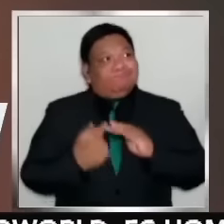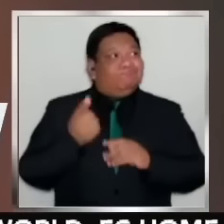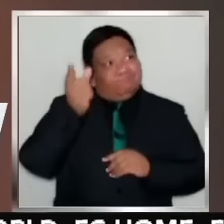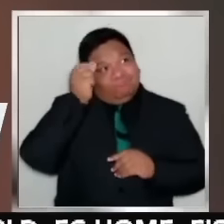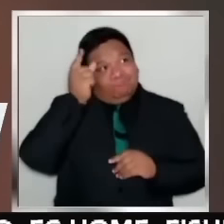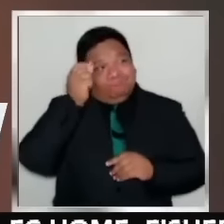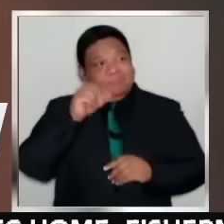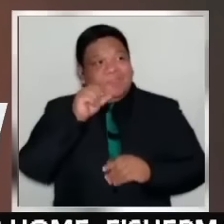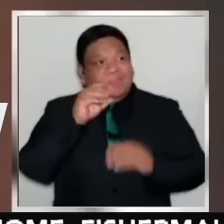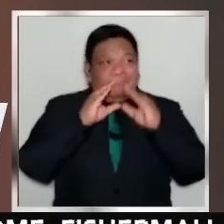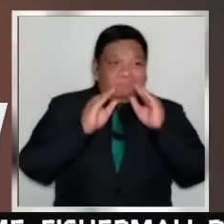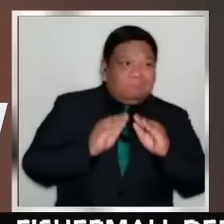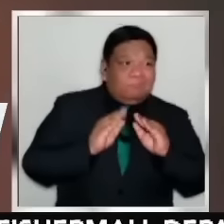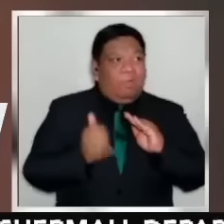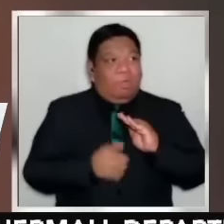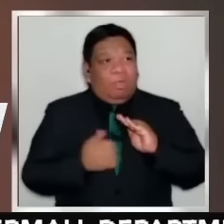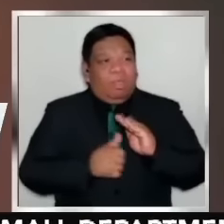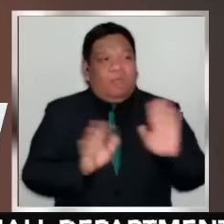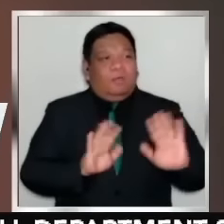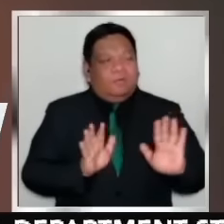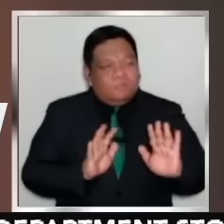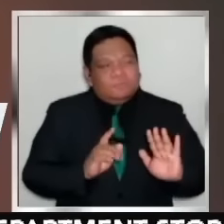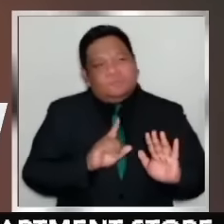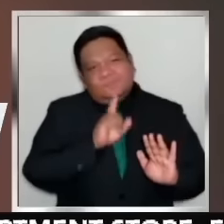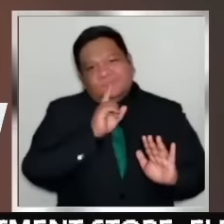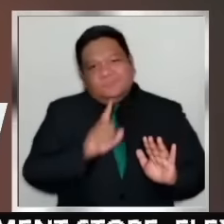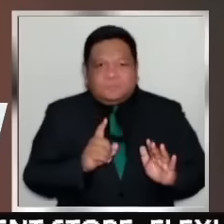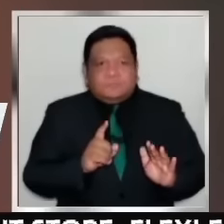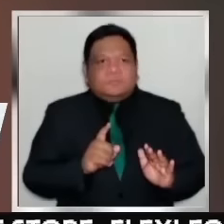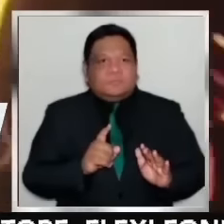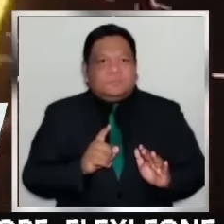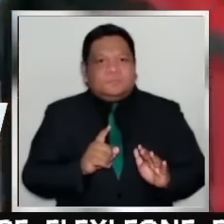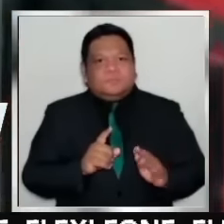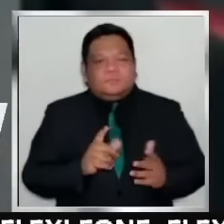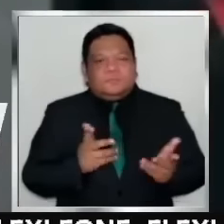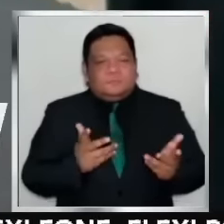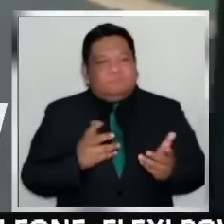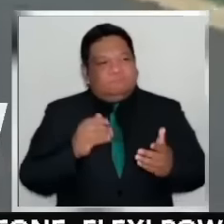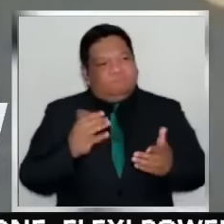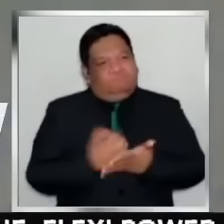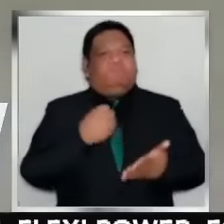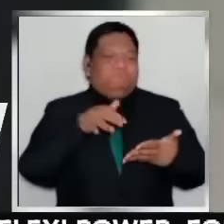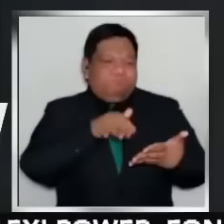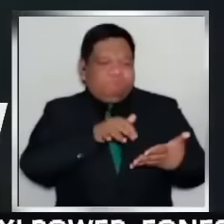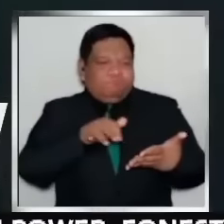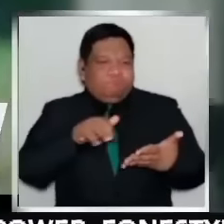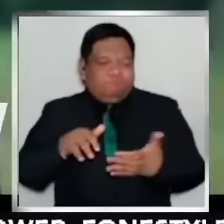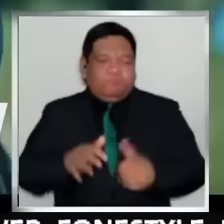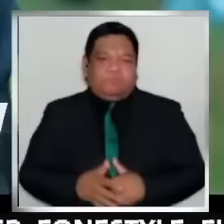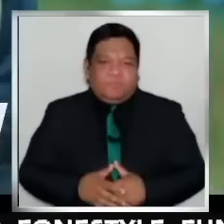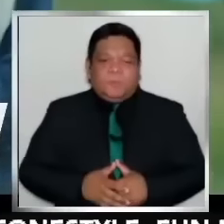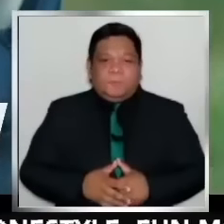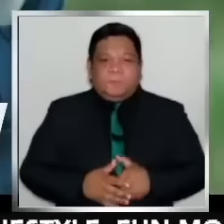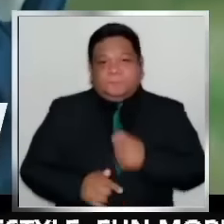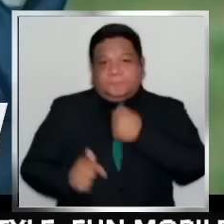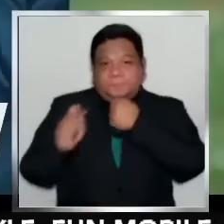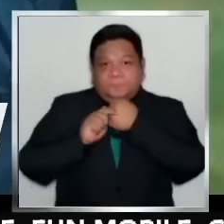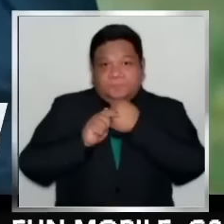because syempre, diba, it takes a toll on us naman din na nasa bahay lang tayo the whole time. Ang bunga ng mahabang training na